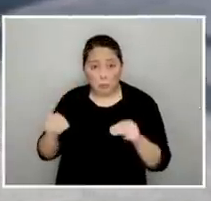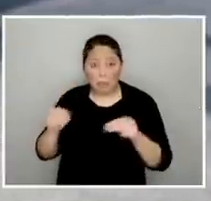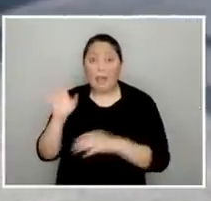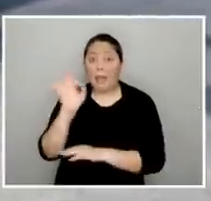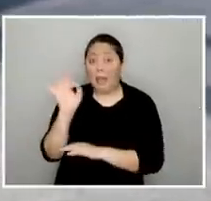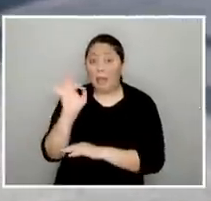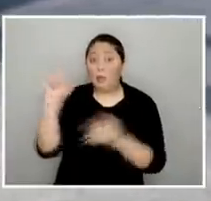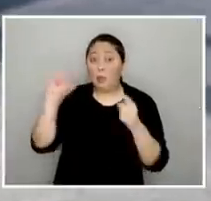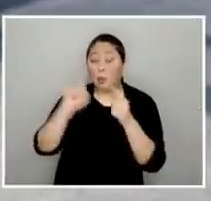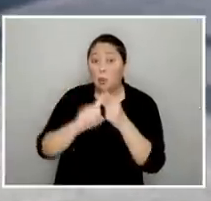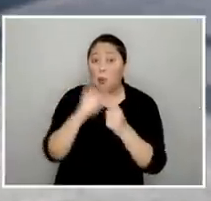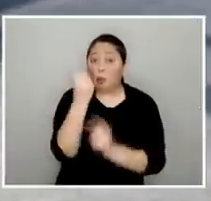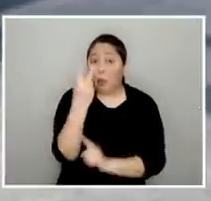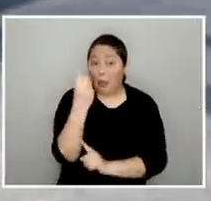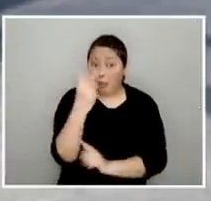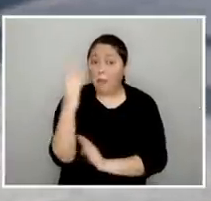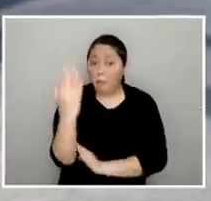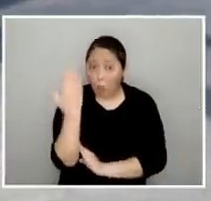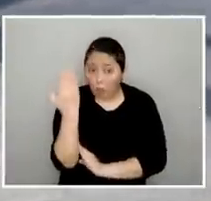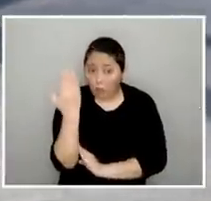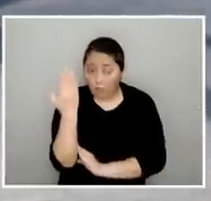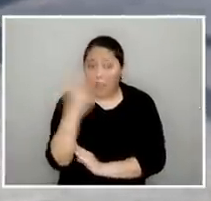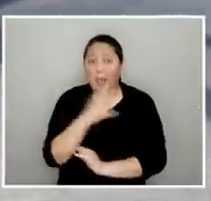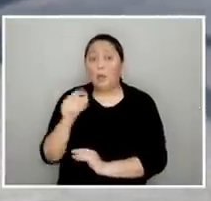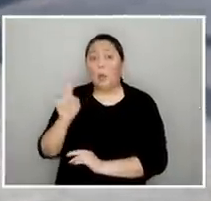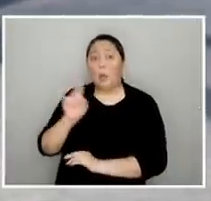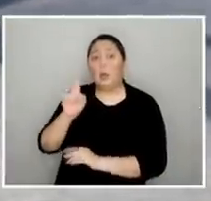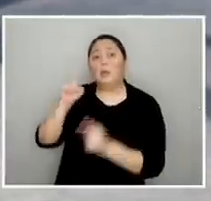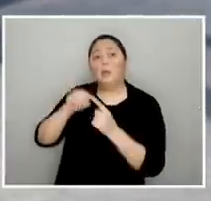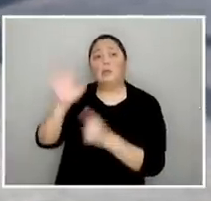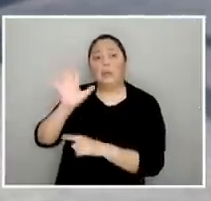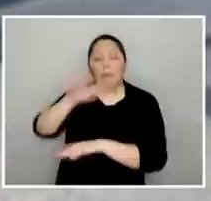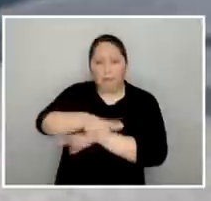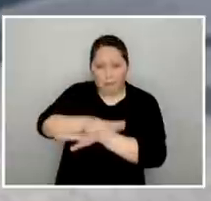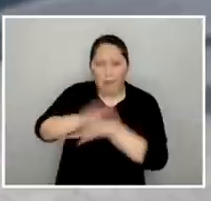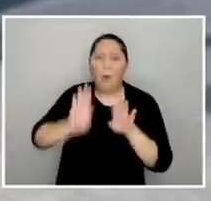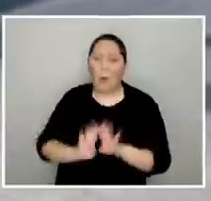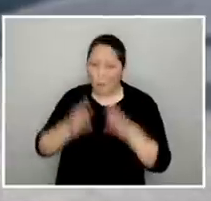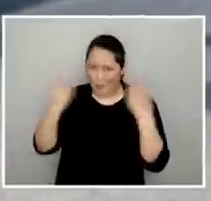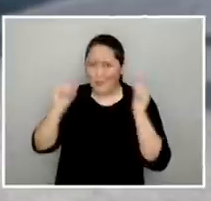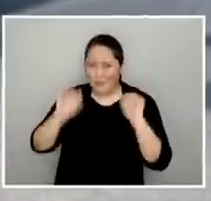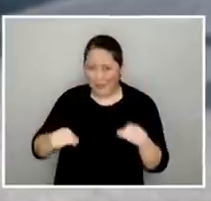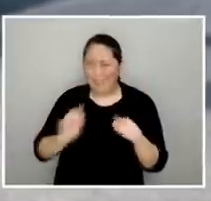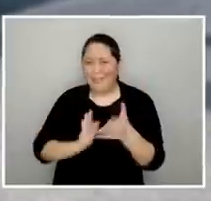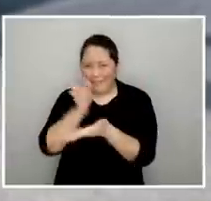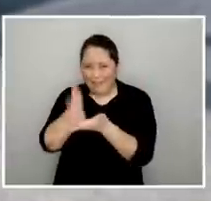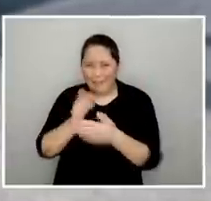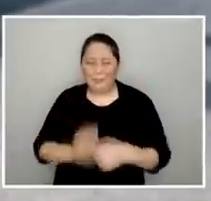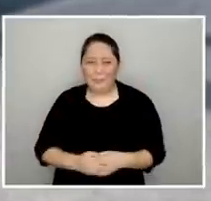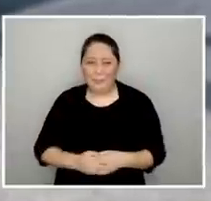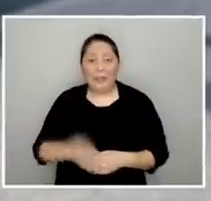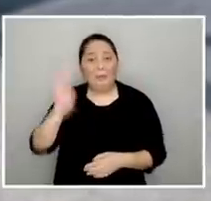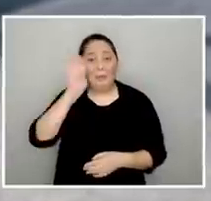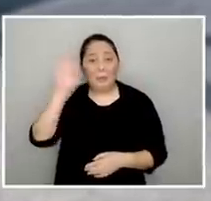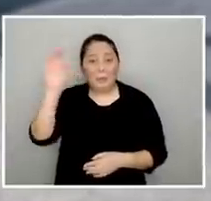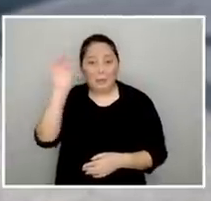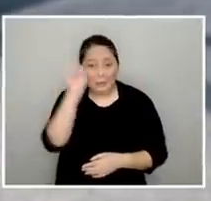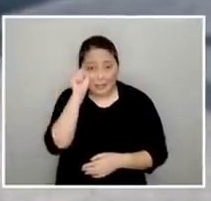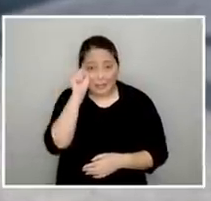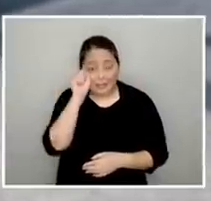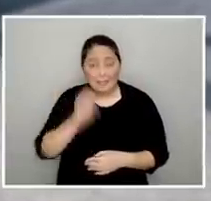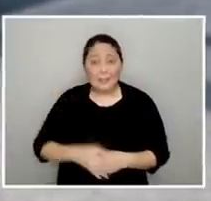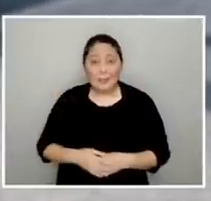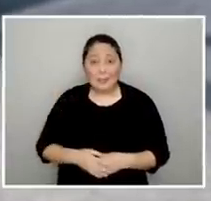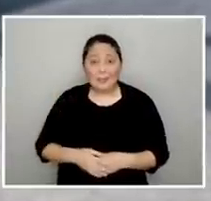12 ng tanghali at alauna ng hapon hanggang alas 5 ng hapon. Ito sa Boy at Caesar, nagtatanong kung alam